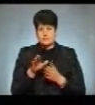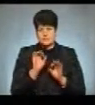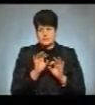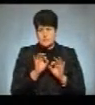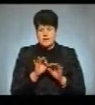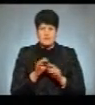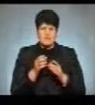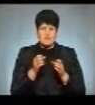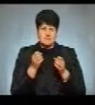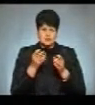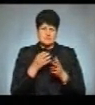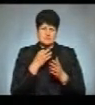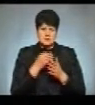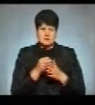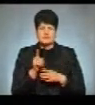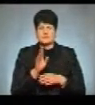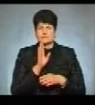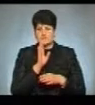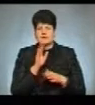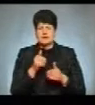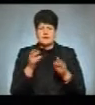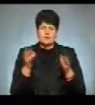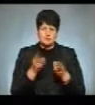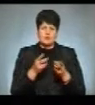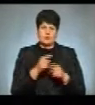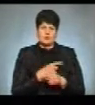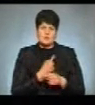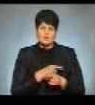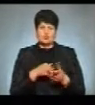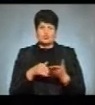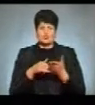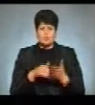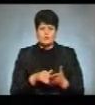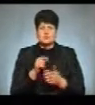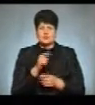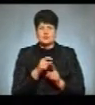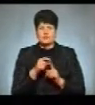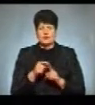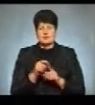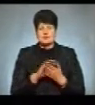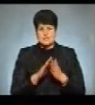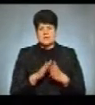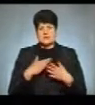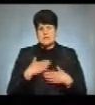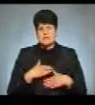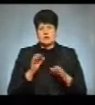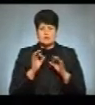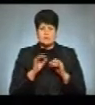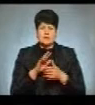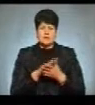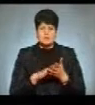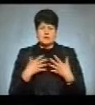не на камеру розповів, що пацієнті надали необхідну медичну допомогу. З його словами, її стан задовільний і надалі за здоров'ям